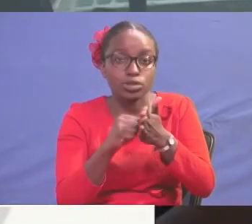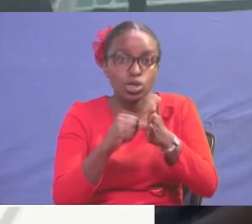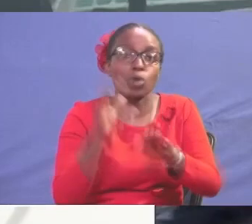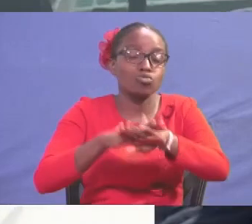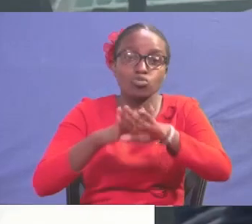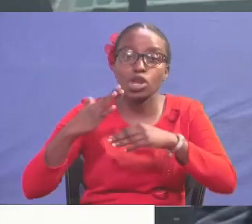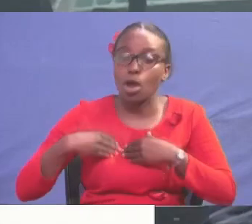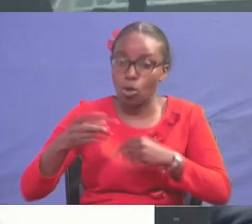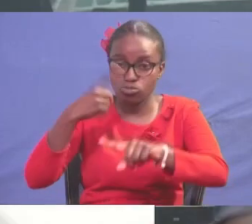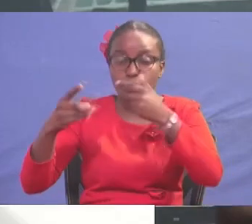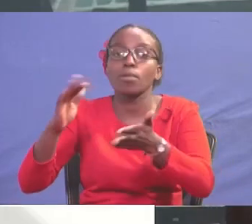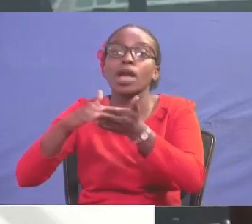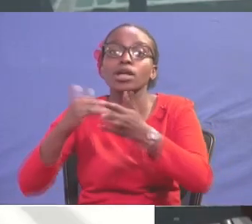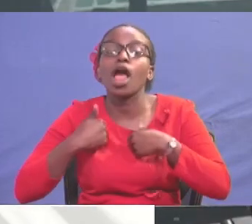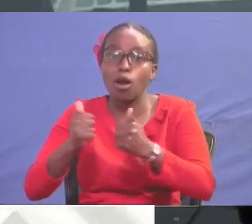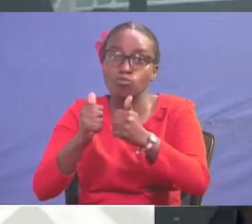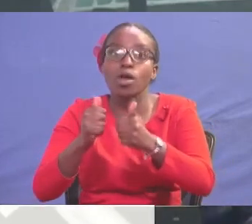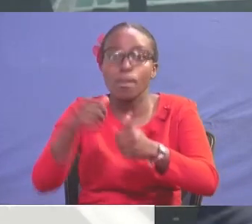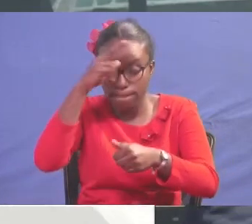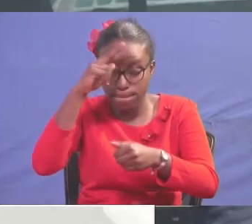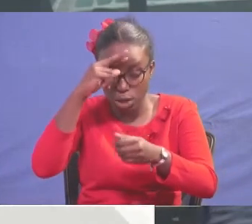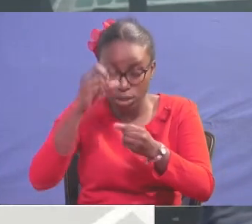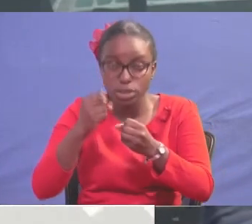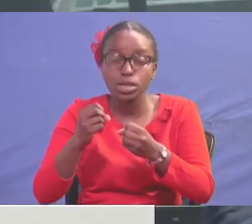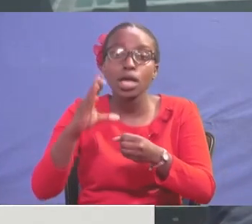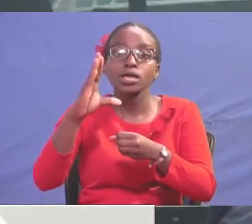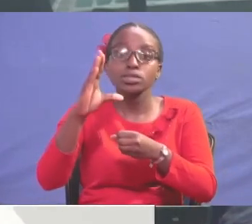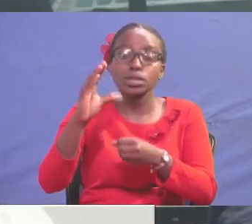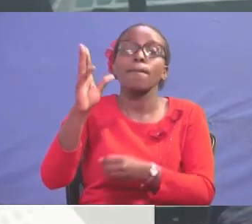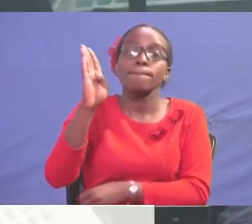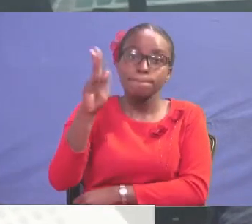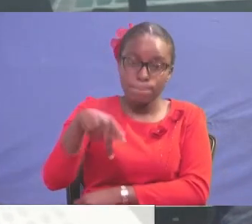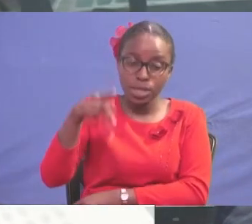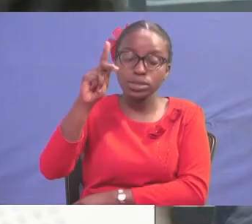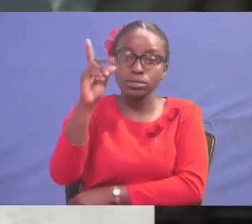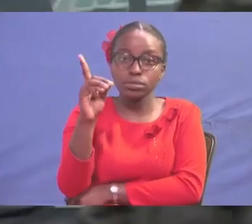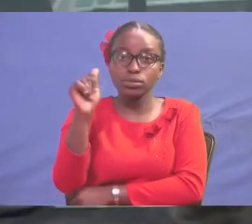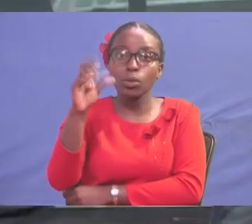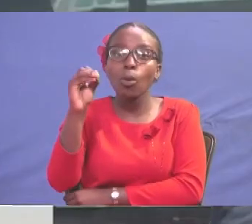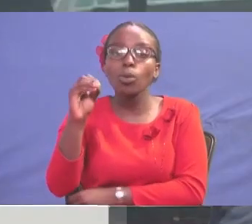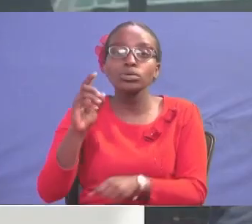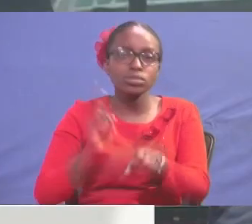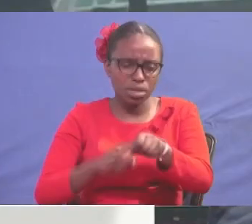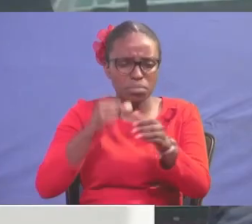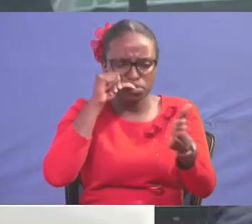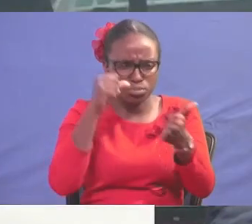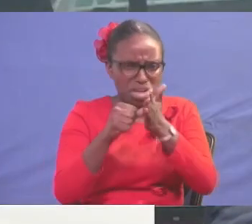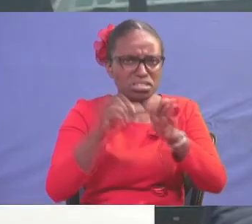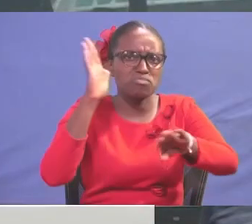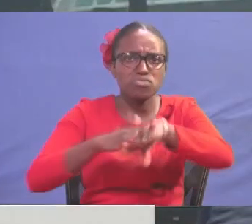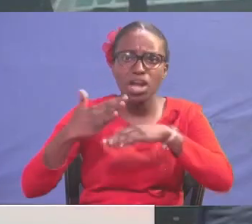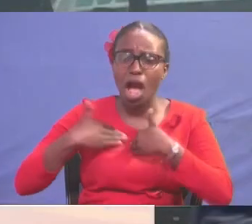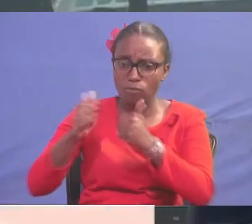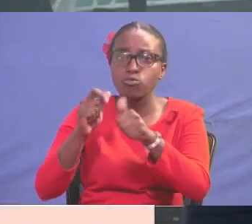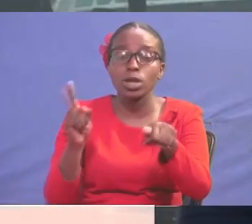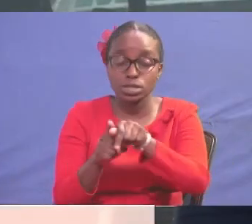maofisi makubwa, mapolisi, mapolisi jana wamekuja, OCPD, OCS, bezi, wakija wakiangalia barua wanaona ziko sawa. Wakasema wao